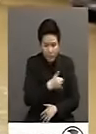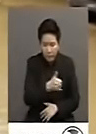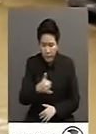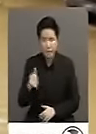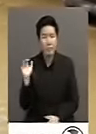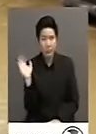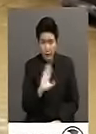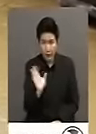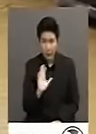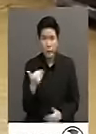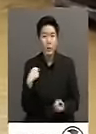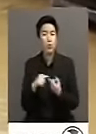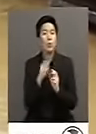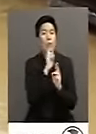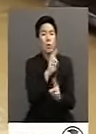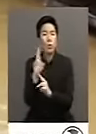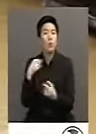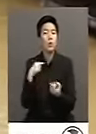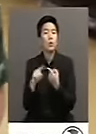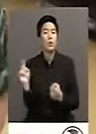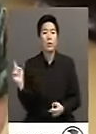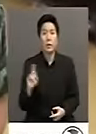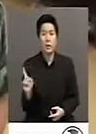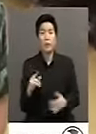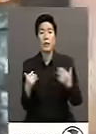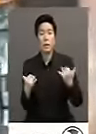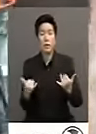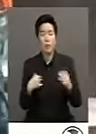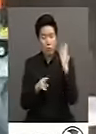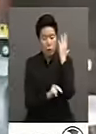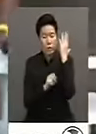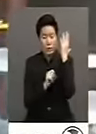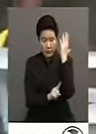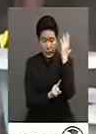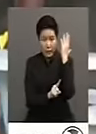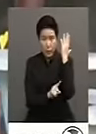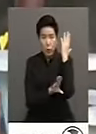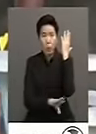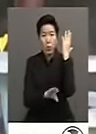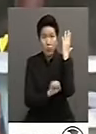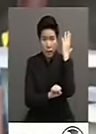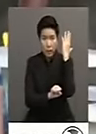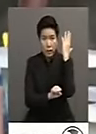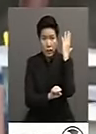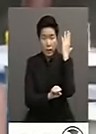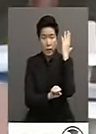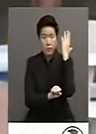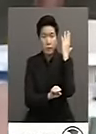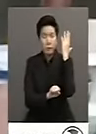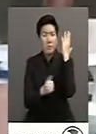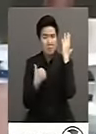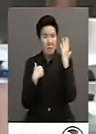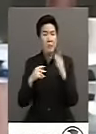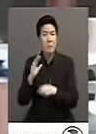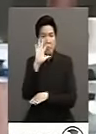ครับก็จุดที่ต้องระวังนะครับคุณทวันรัตน์คุณผู้ชมมีนครศรีธรรมราชมีสงขลาที่มี